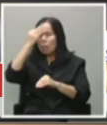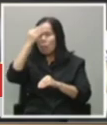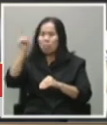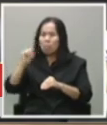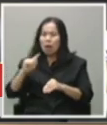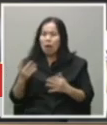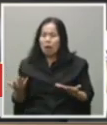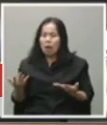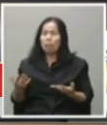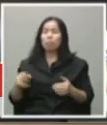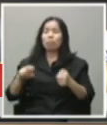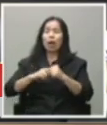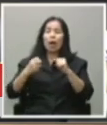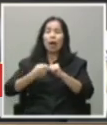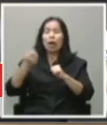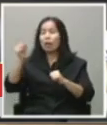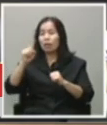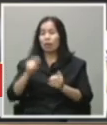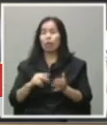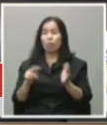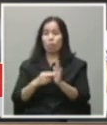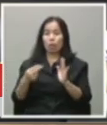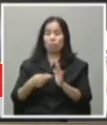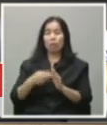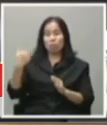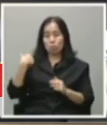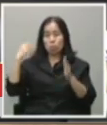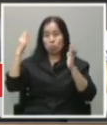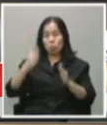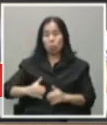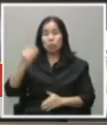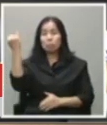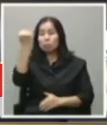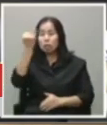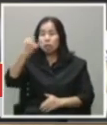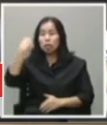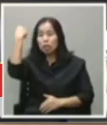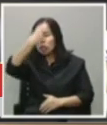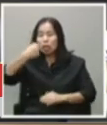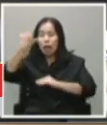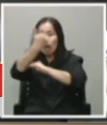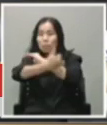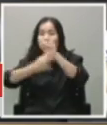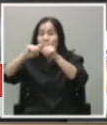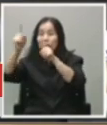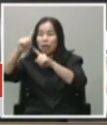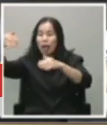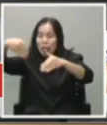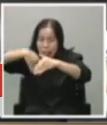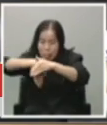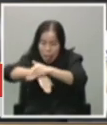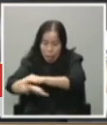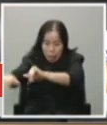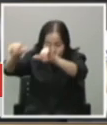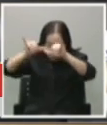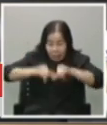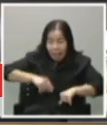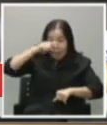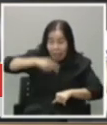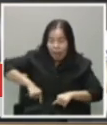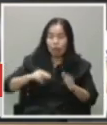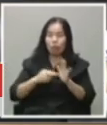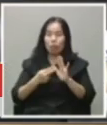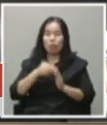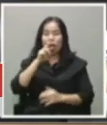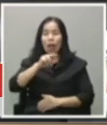ธานครับนั่นหมายถึงว่าผู้ก่อการร้ายใครที่หลบหนีเข้าเมืองระบบตรวจสอบไม่ได้เลยครับณวันนี้ยังไม่สม